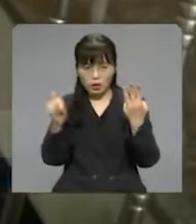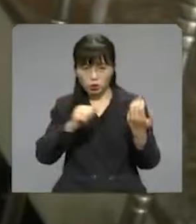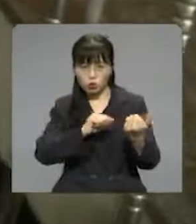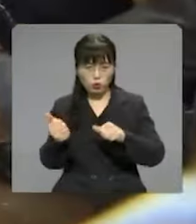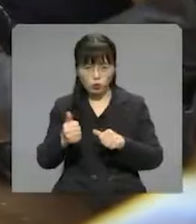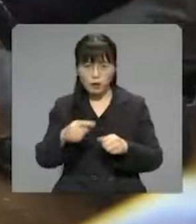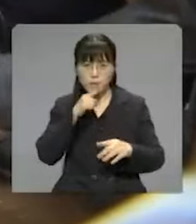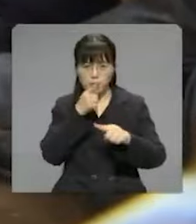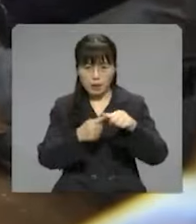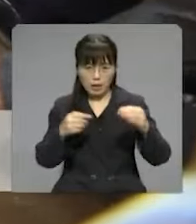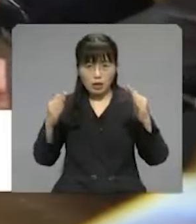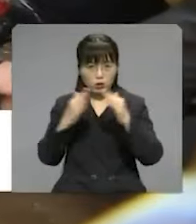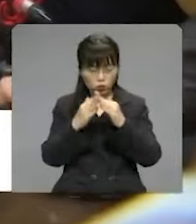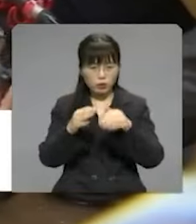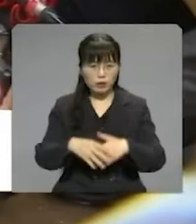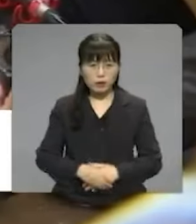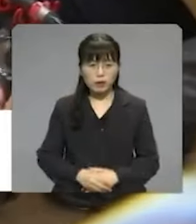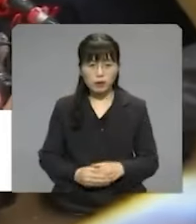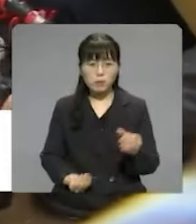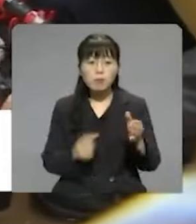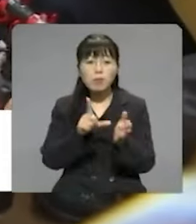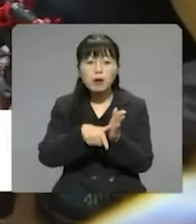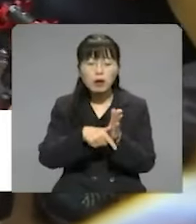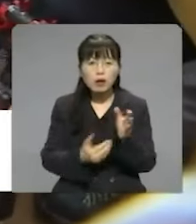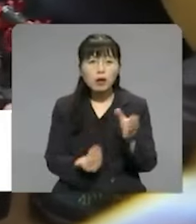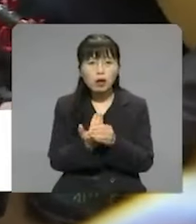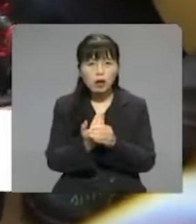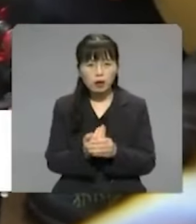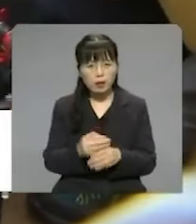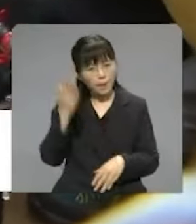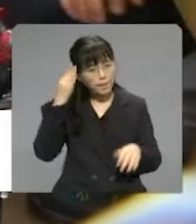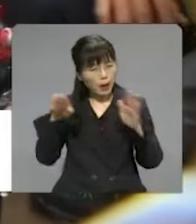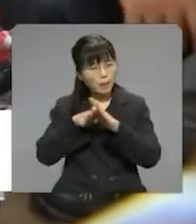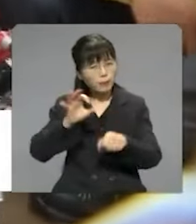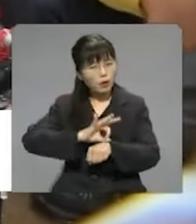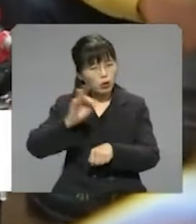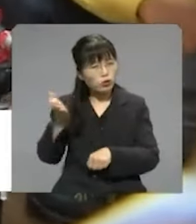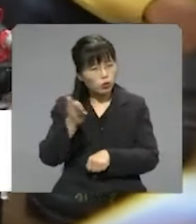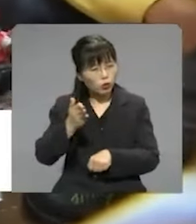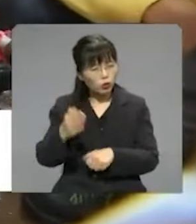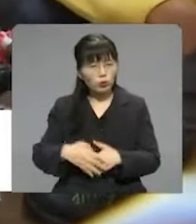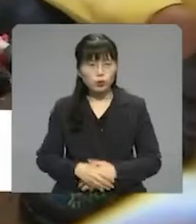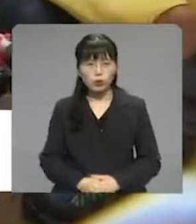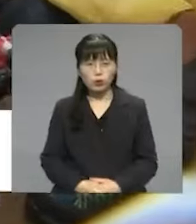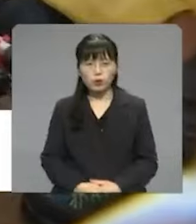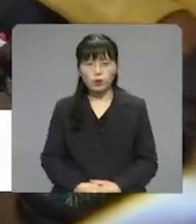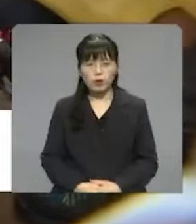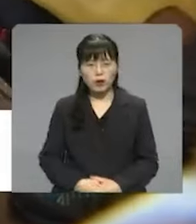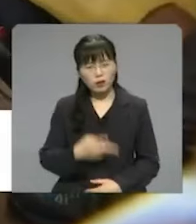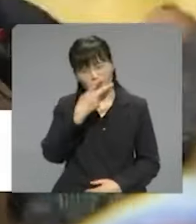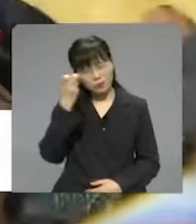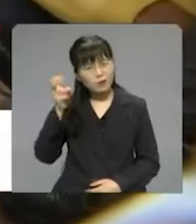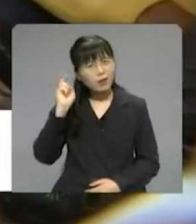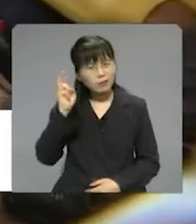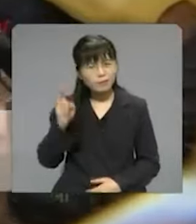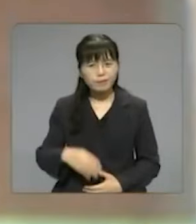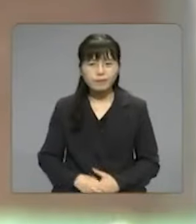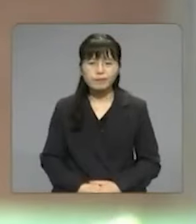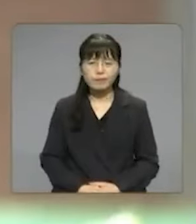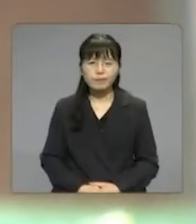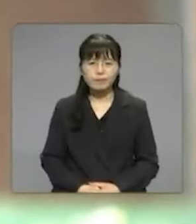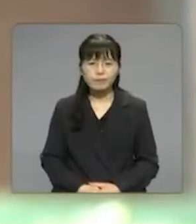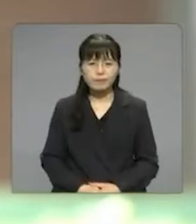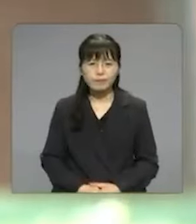반지하 주택. 몇 시에요? 이 사고가 일어나는 이때 여기가 기상식이거든요. 22시쯤에 아, 주무시다가 그랬구나.